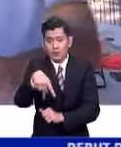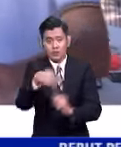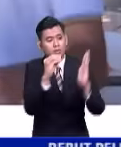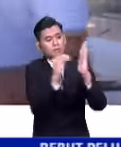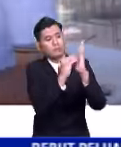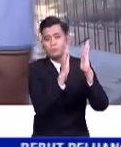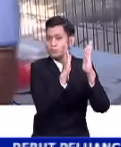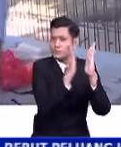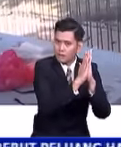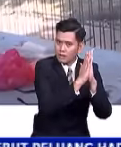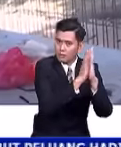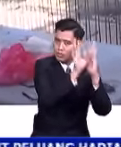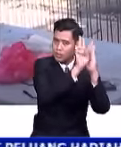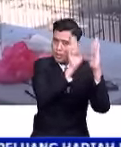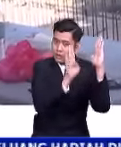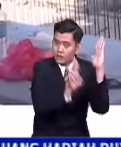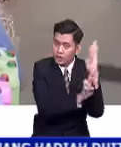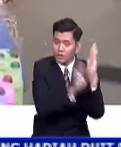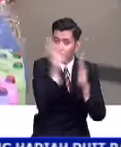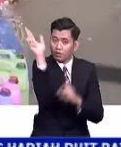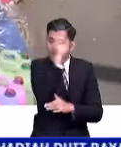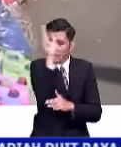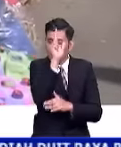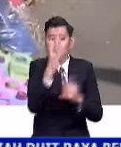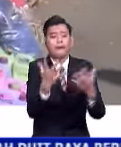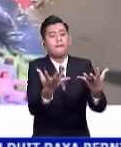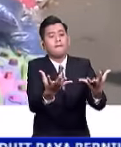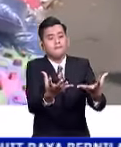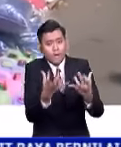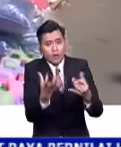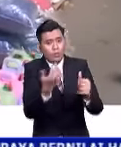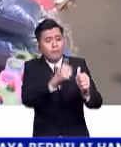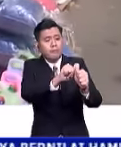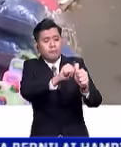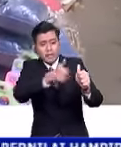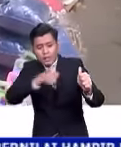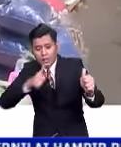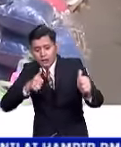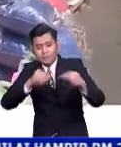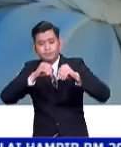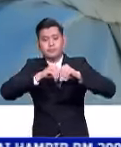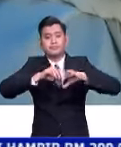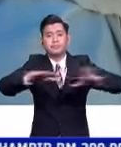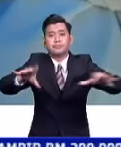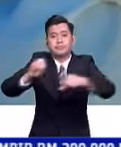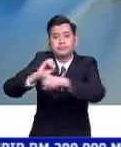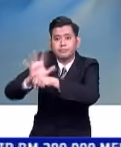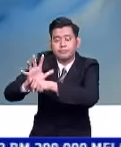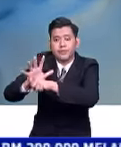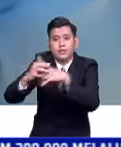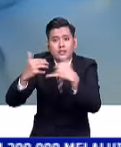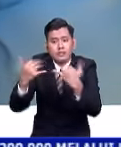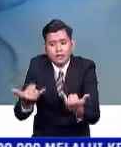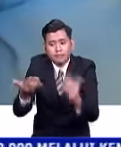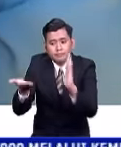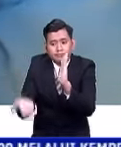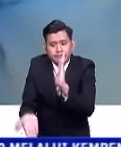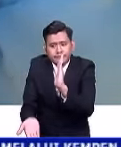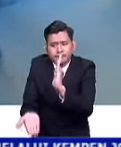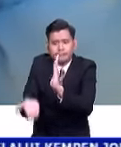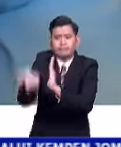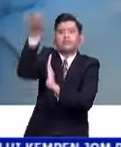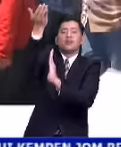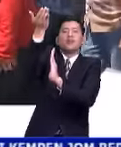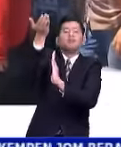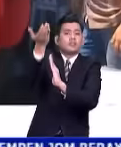ditetapkan. Ini untuk mengelak peningkatan kes COVID-19 yang dikhuatiri akan menyebabkan kerajaan